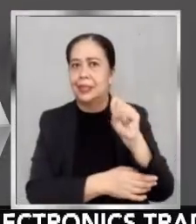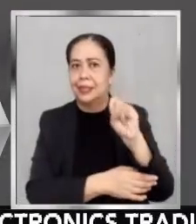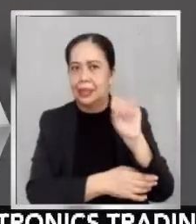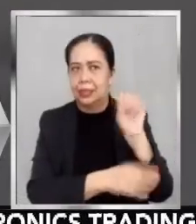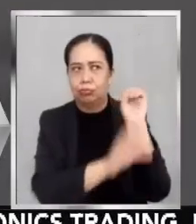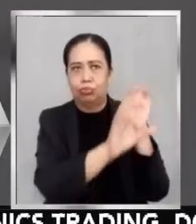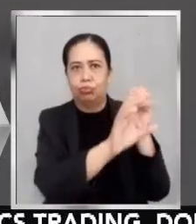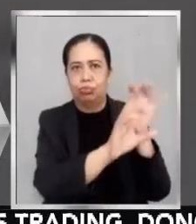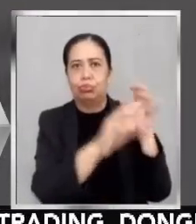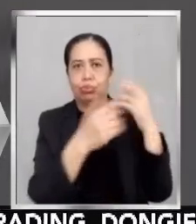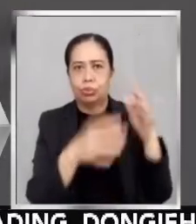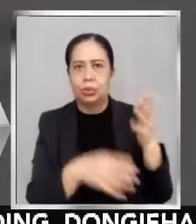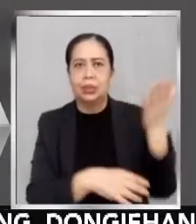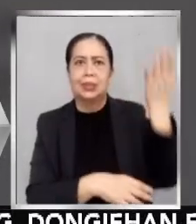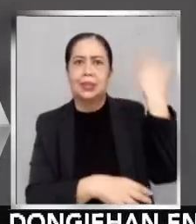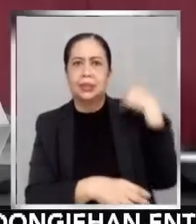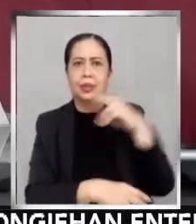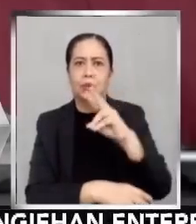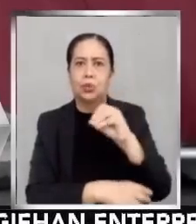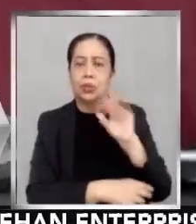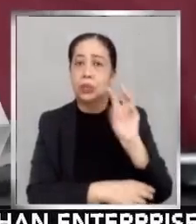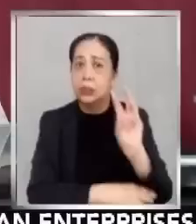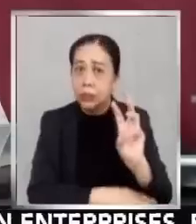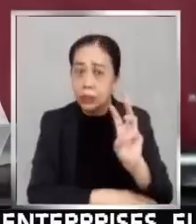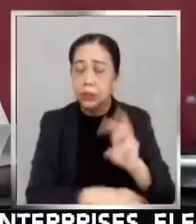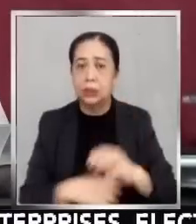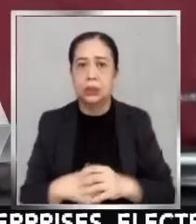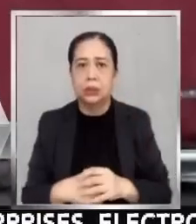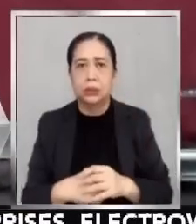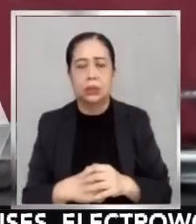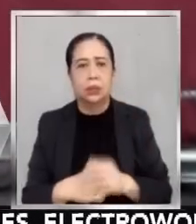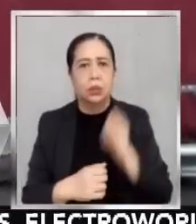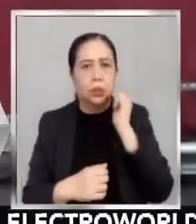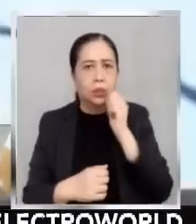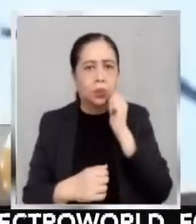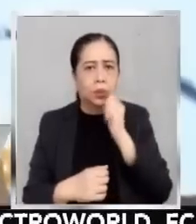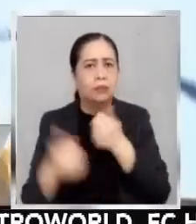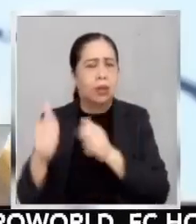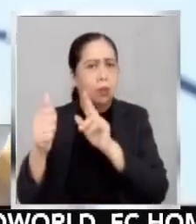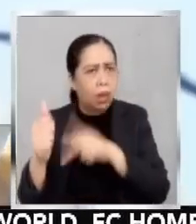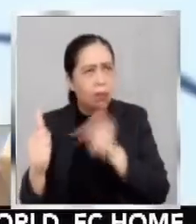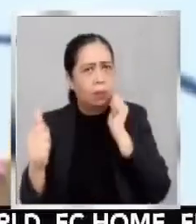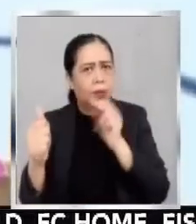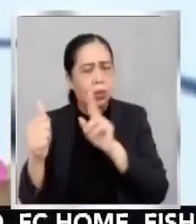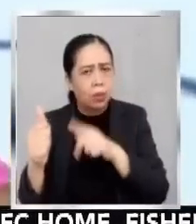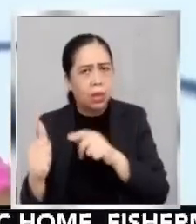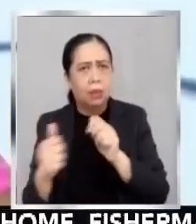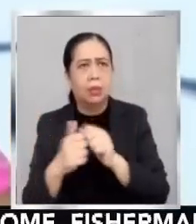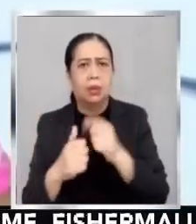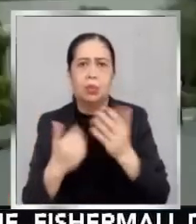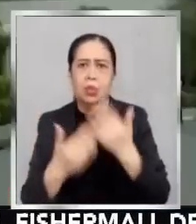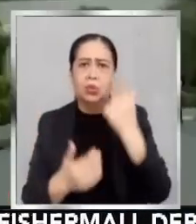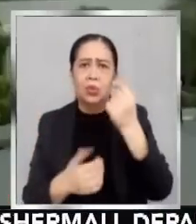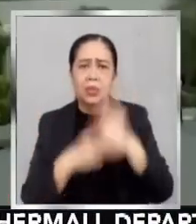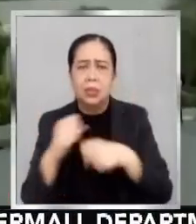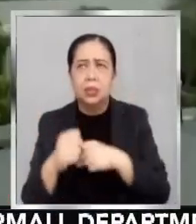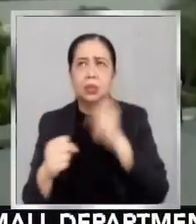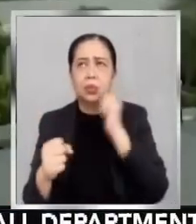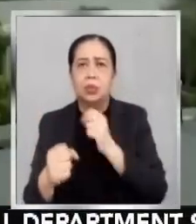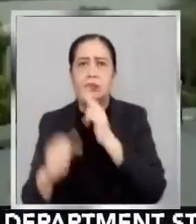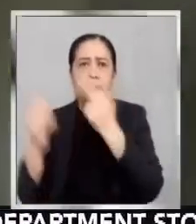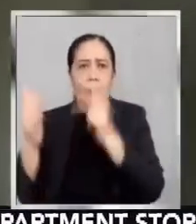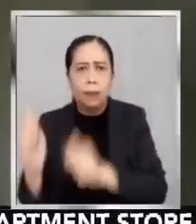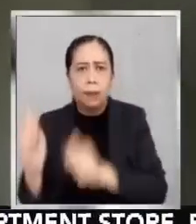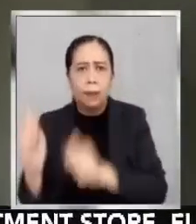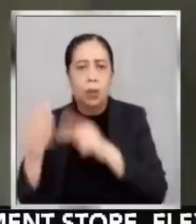GSIS noon pang 2006. Lagi kong pinafollow up. Malapit na mag-20 years ko pinafollow up to. Sabi